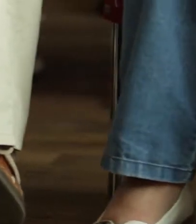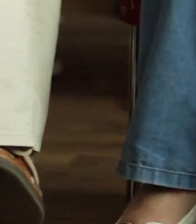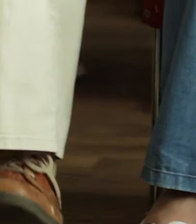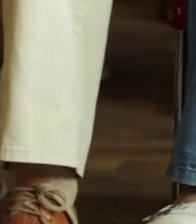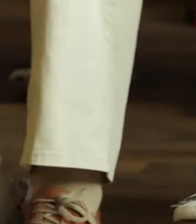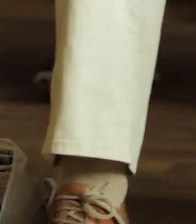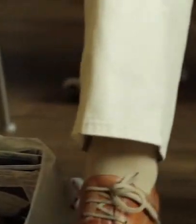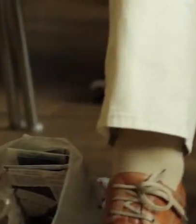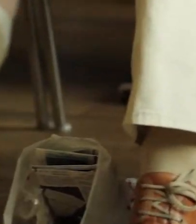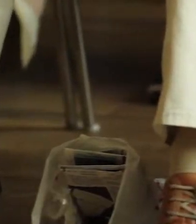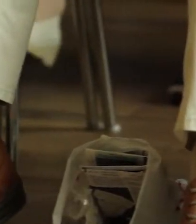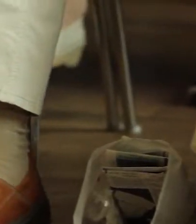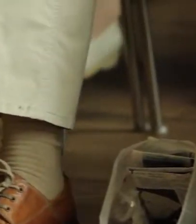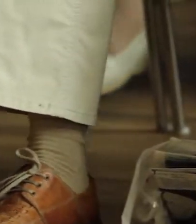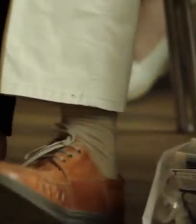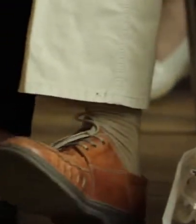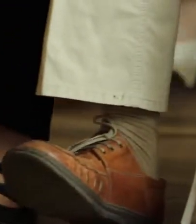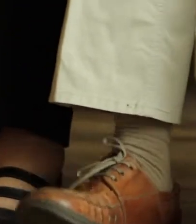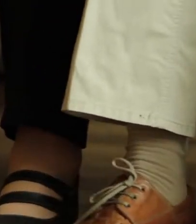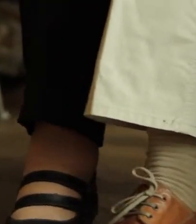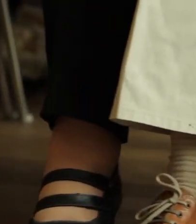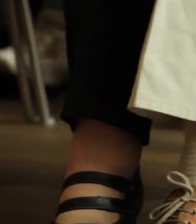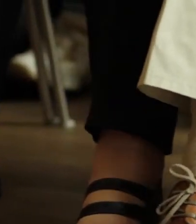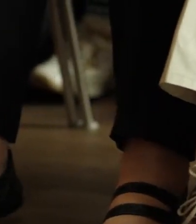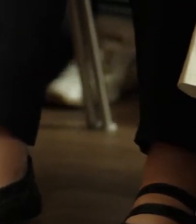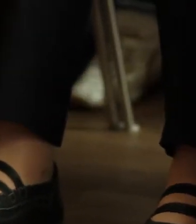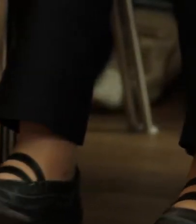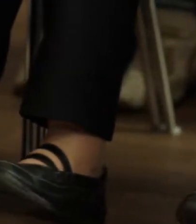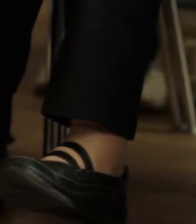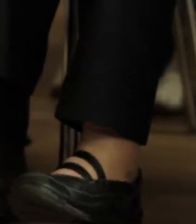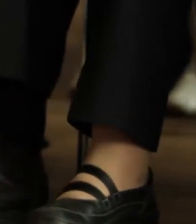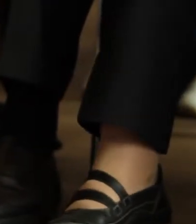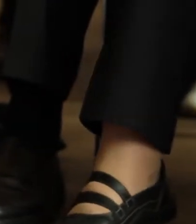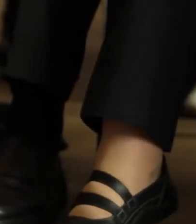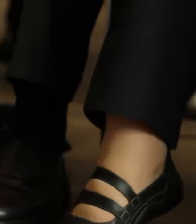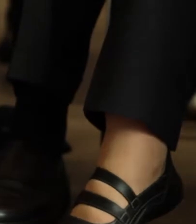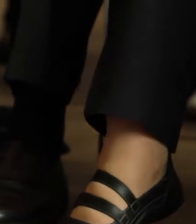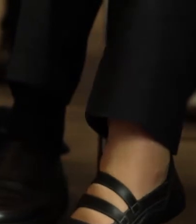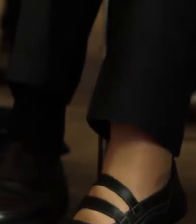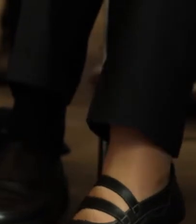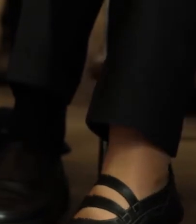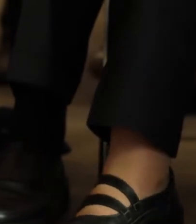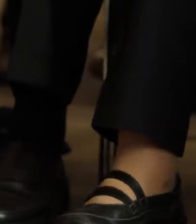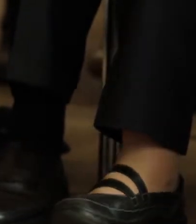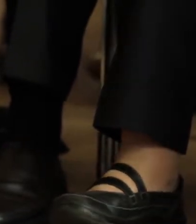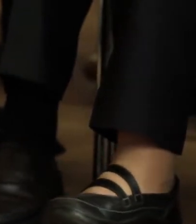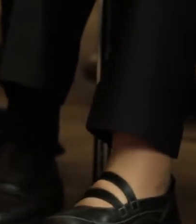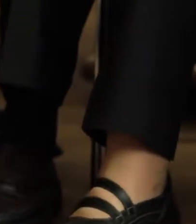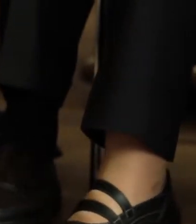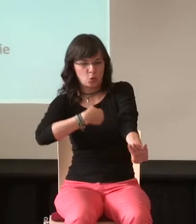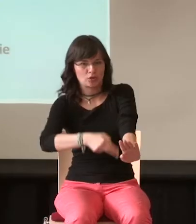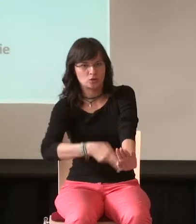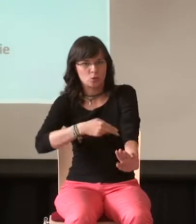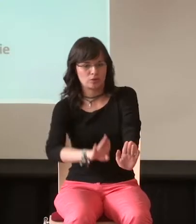ärgern. fachlich gesehen, Muskelvenenpumpe durch Blutungsförderung. Venen dieser Rucksturung wird gefördert, kräftig auf die